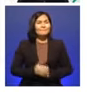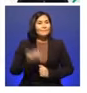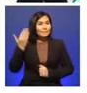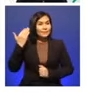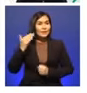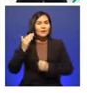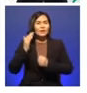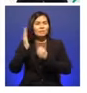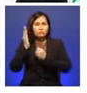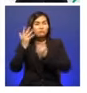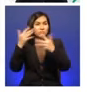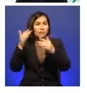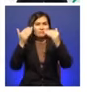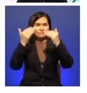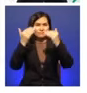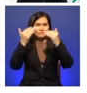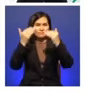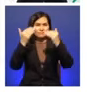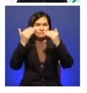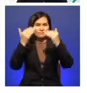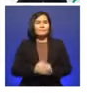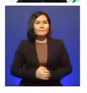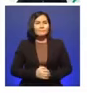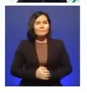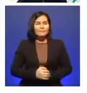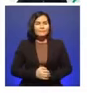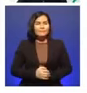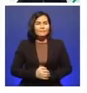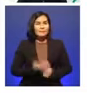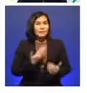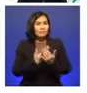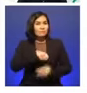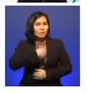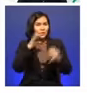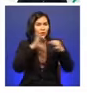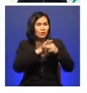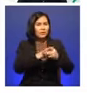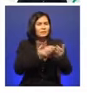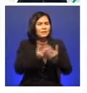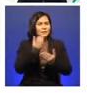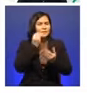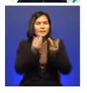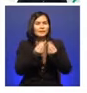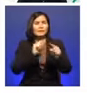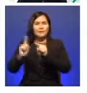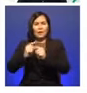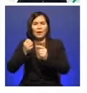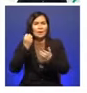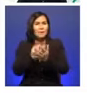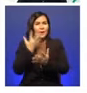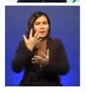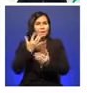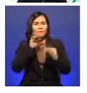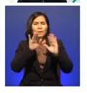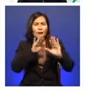ชรัตน์ได้กล่าวไปนะฮะค่าใช้จ่ายด้านที่อยู่อาศัยค่อนข้างสูงนะฮะมากไม่น้อยกว่าร้อยละ30ของรายได้ครัวเรือนน